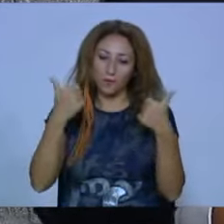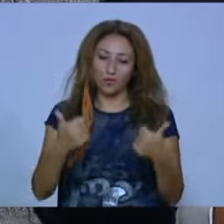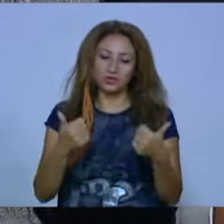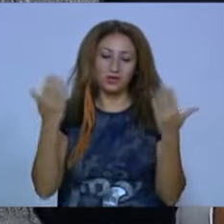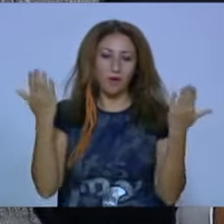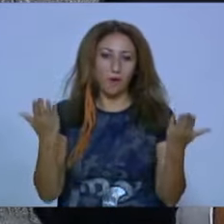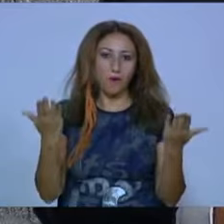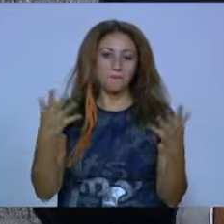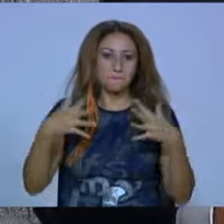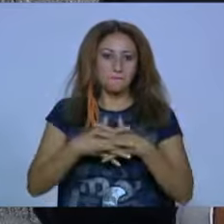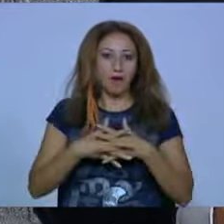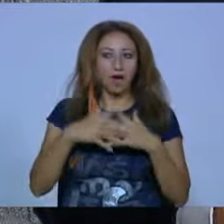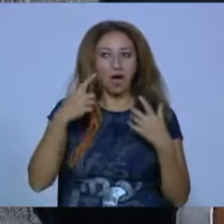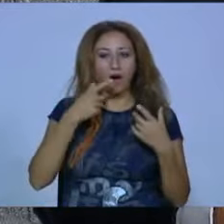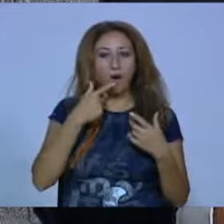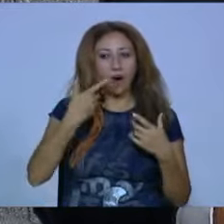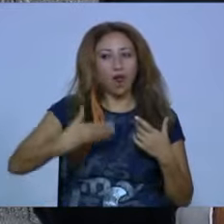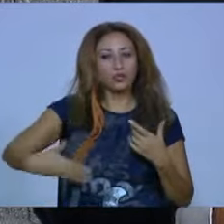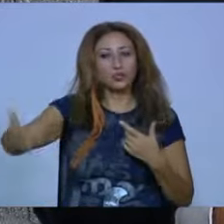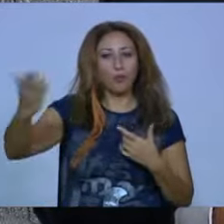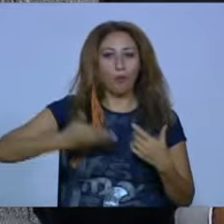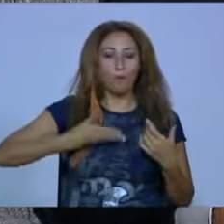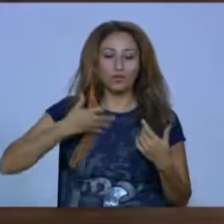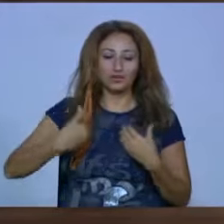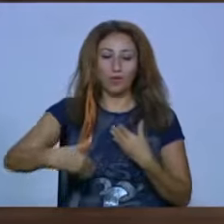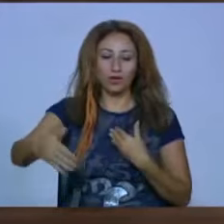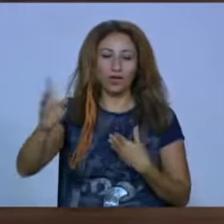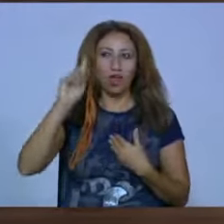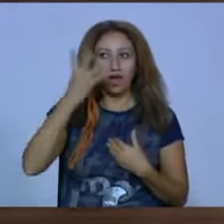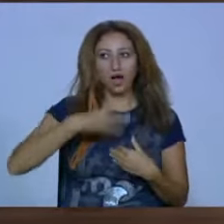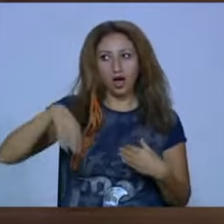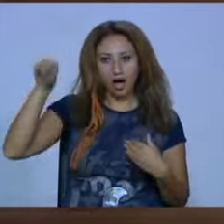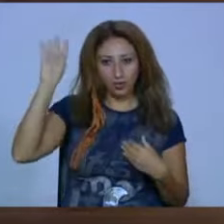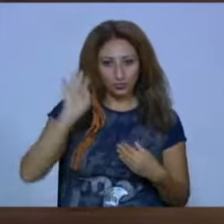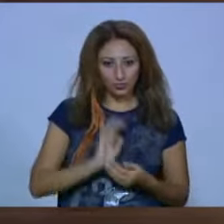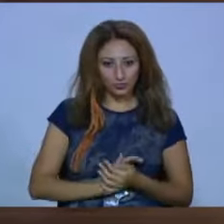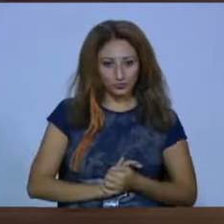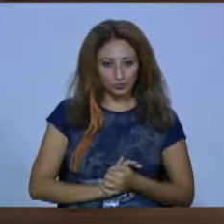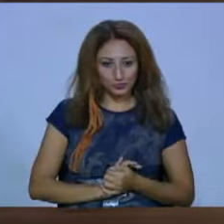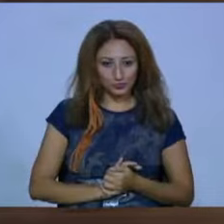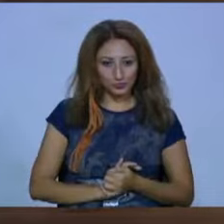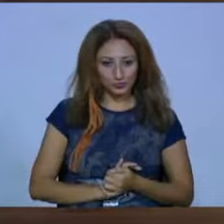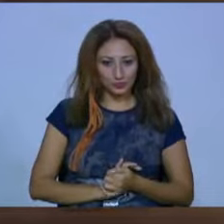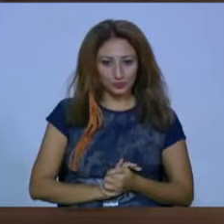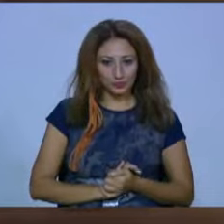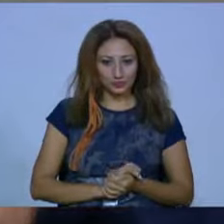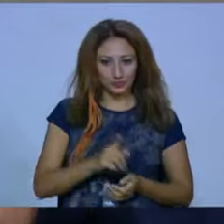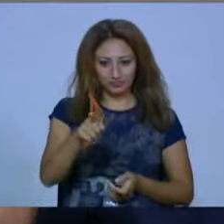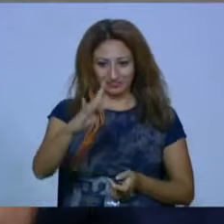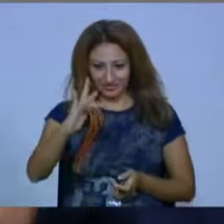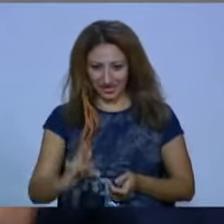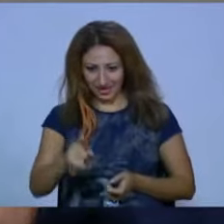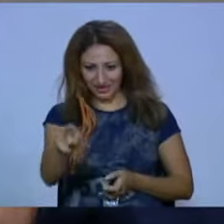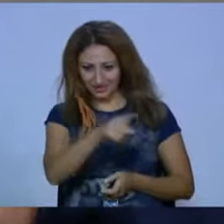لينا يا اشرف ويديكم دايما العمر الطويل ان شاء الله. الله يبارك لك وربنا يرحمه. وطبعا يعني كان علاقته كمان بعلاء مرسي، بما ان